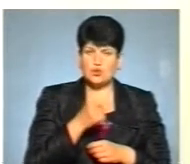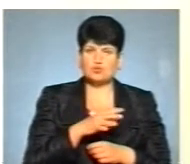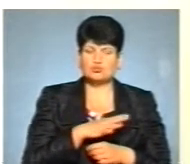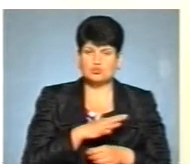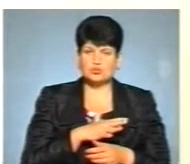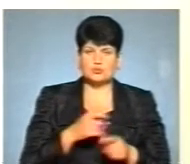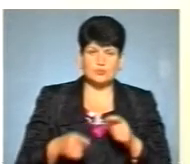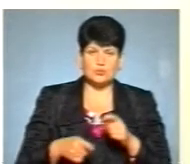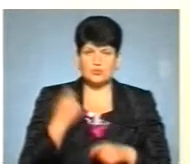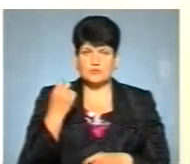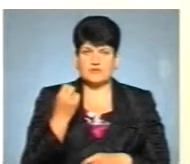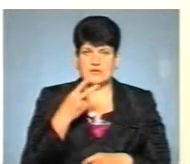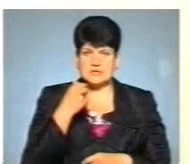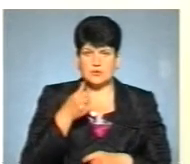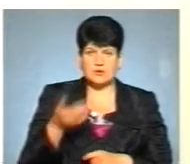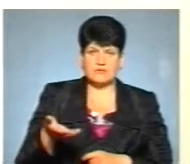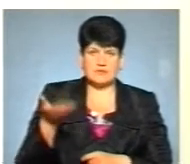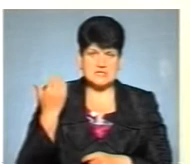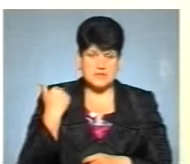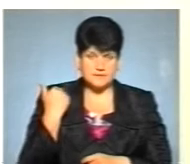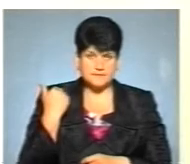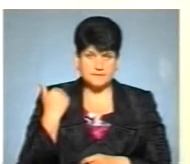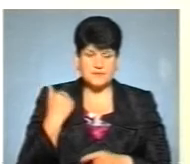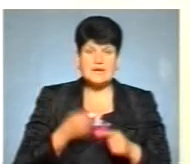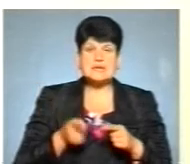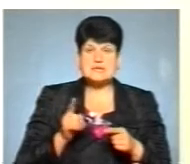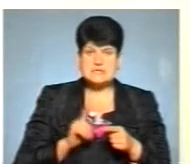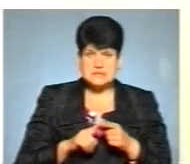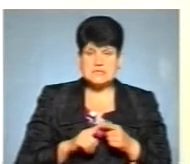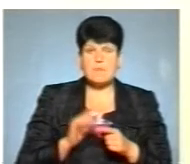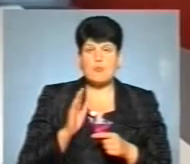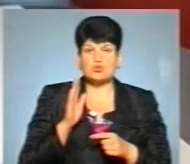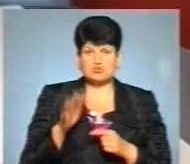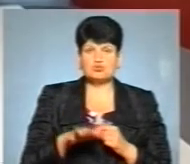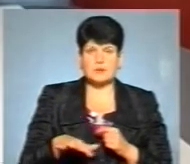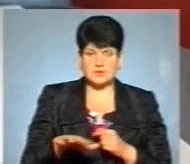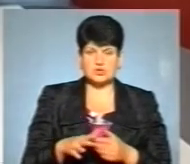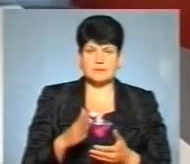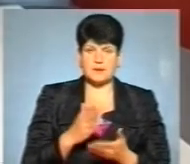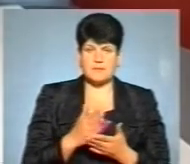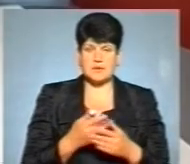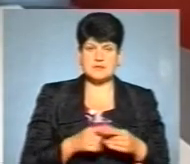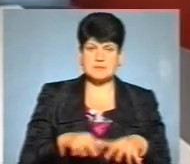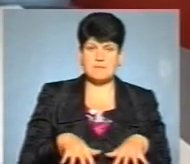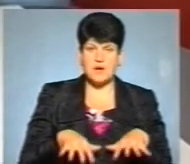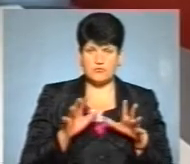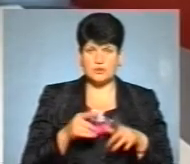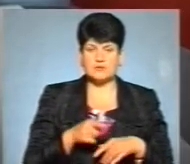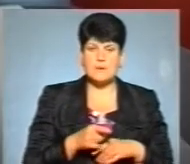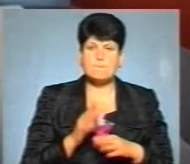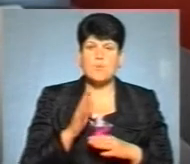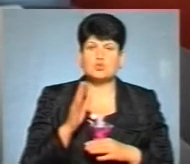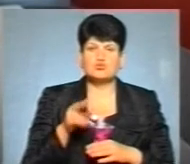пошкоджено 12 років назад. Це прогнозуючі масштаби. Ми мали цю паводку, і вони прогнозувалися, тому